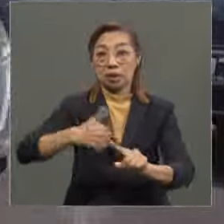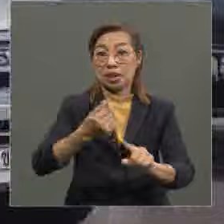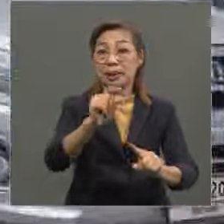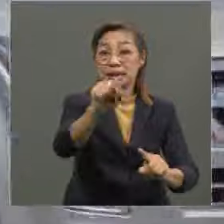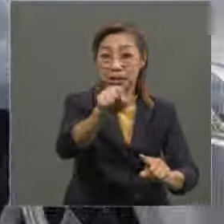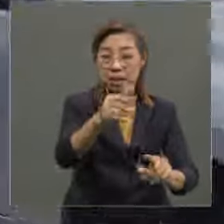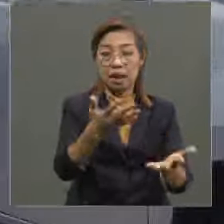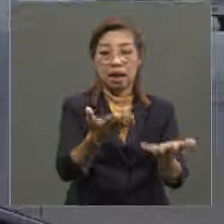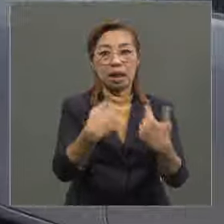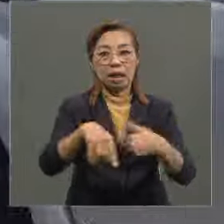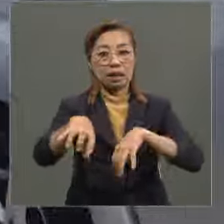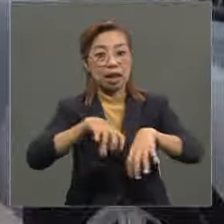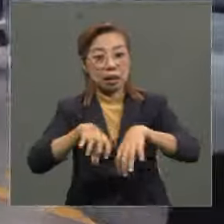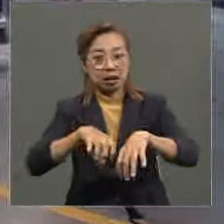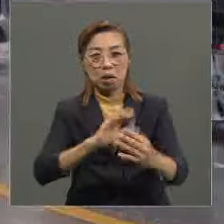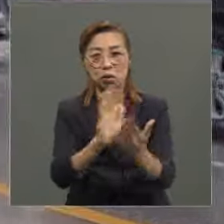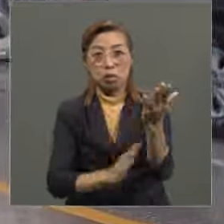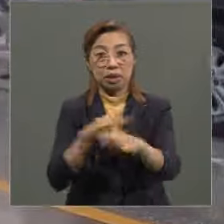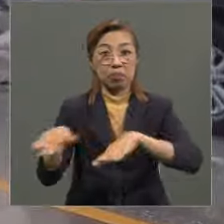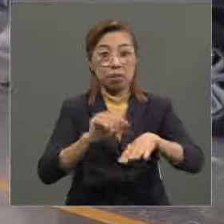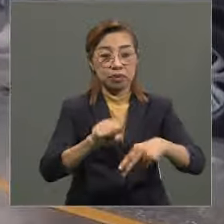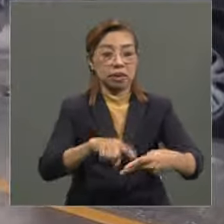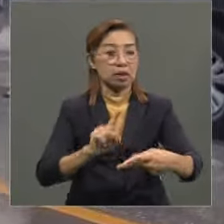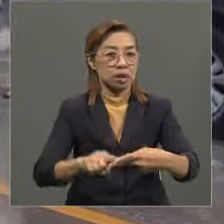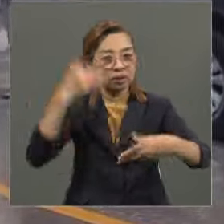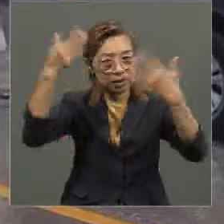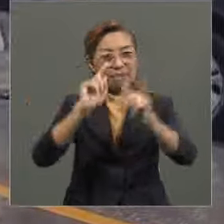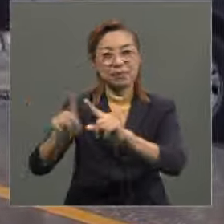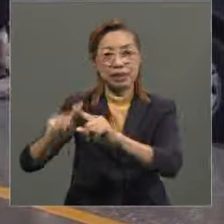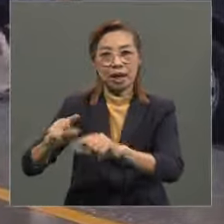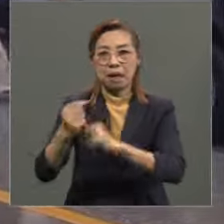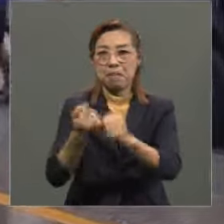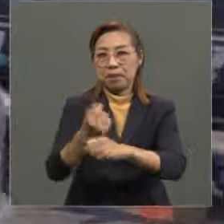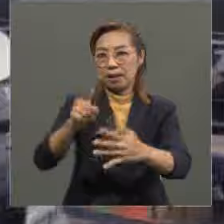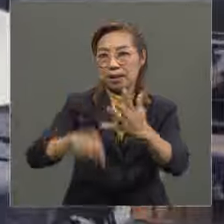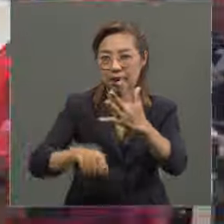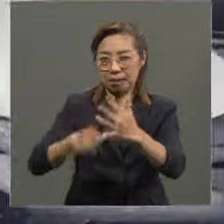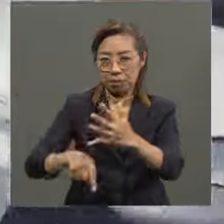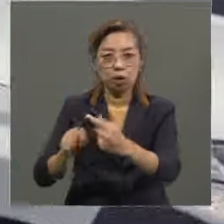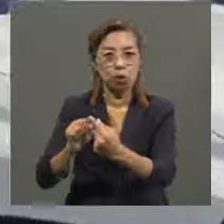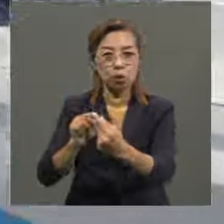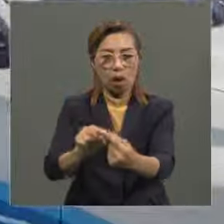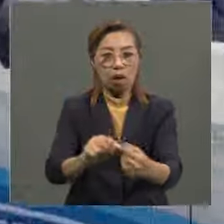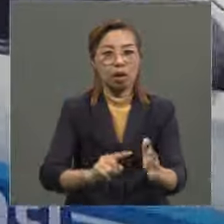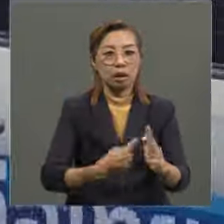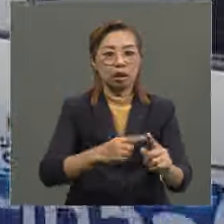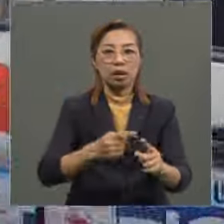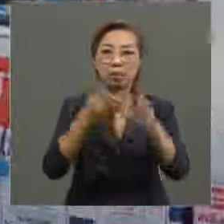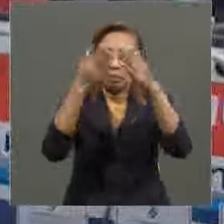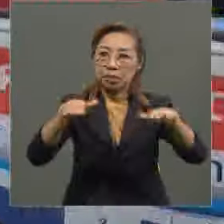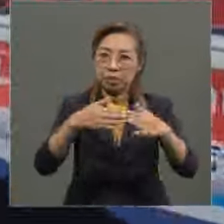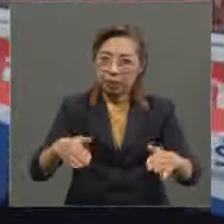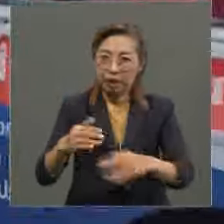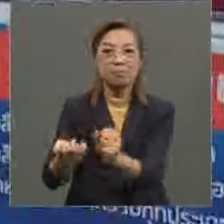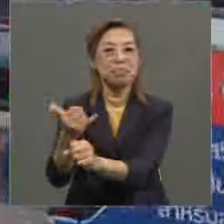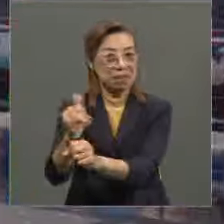พฤศจิกายนที่จัดขึ้นทั่วทั้งประเทศและการจัดงานต่างๆในช่วงสิ้นปียาวไปเลยนะครับตั้งแต่คริสต์มาสไปจนถึงปี